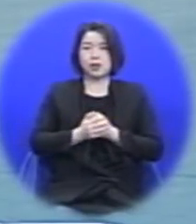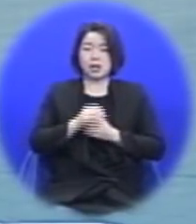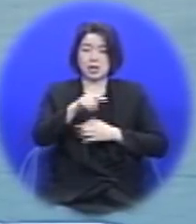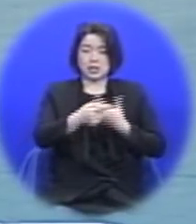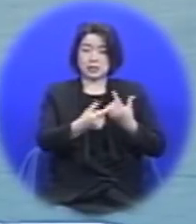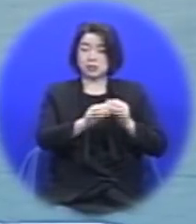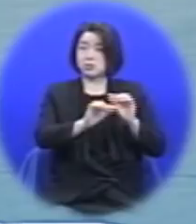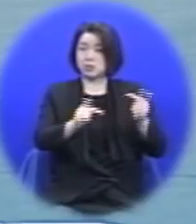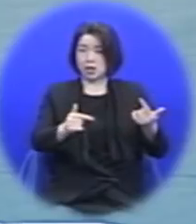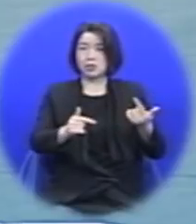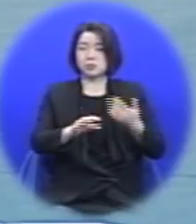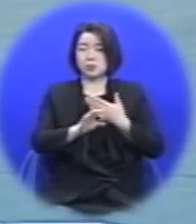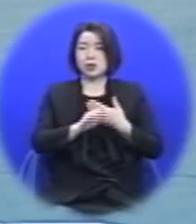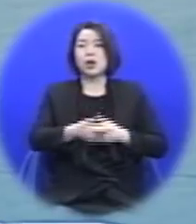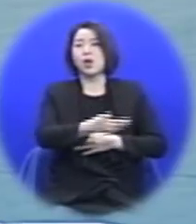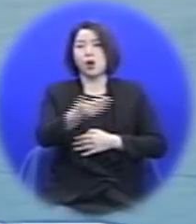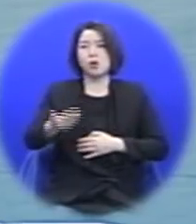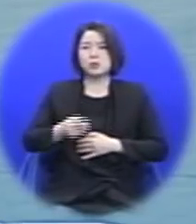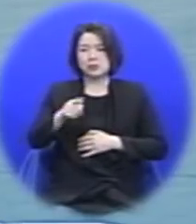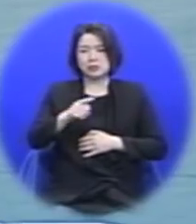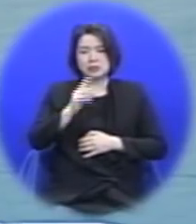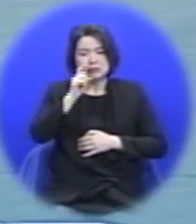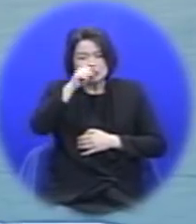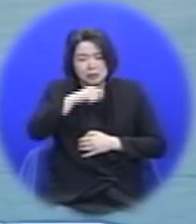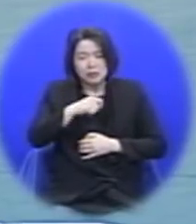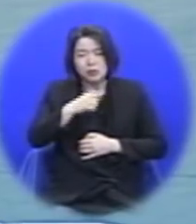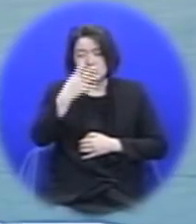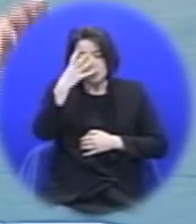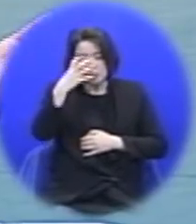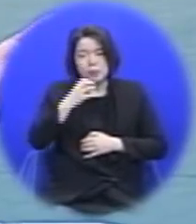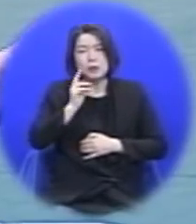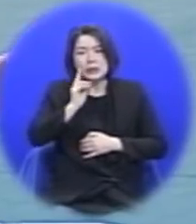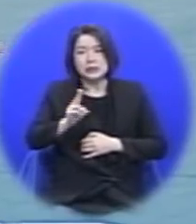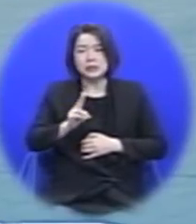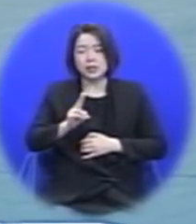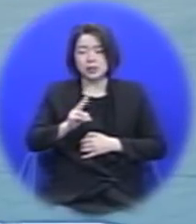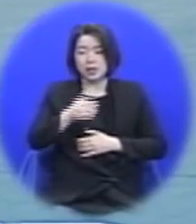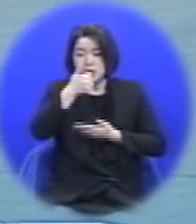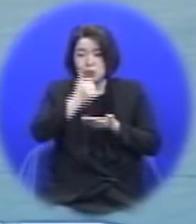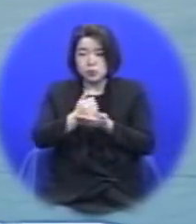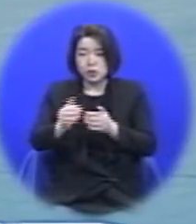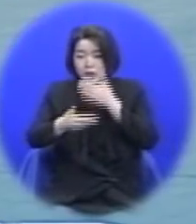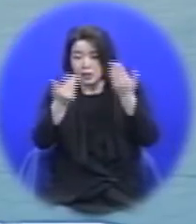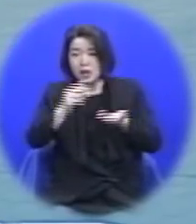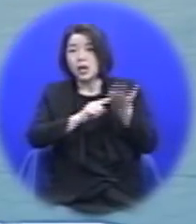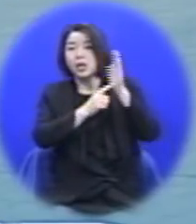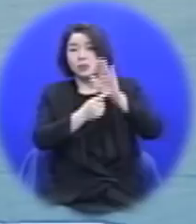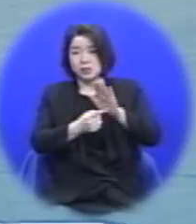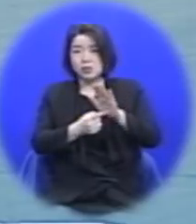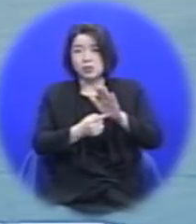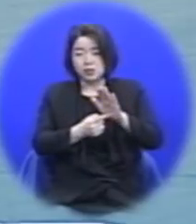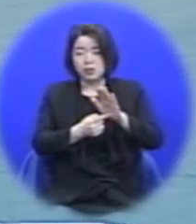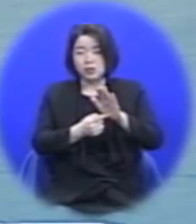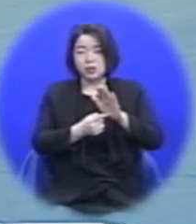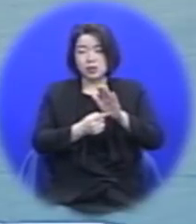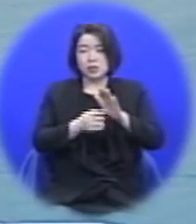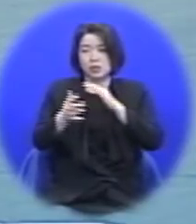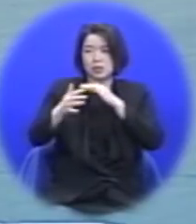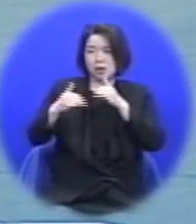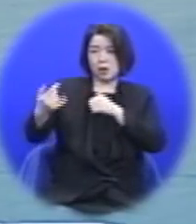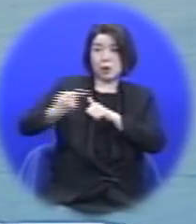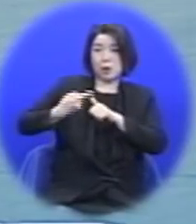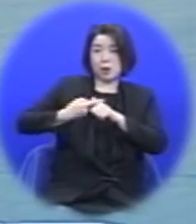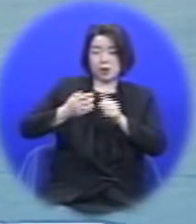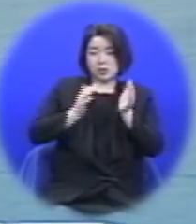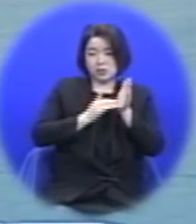않으면 여러분, 그 더럽고 추악하고 끔찍하고 정말 드러내고 나면 사람 취급도 못 받을 그런 은밀한